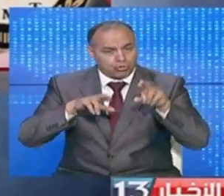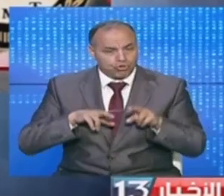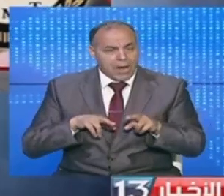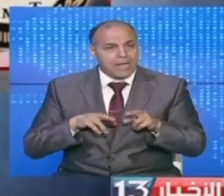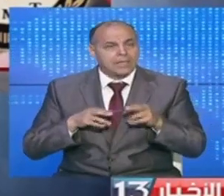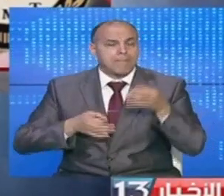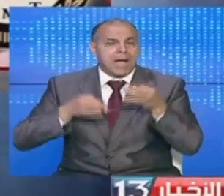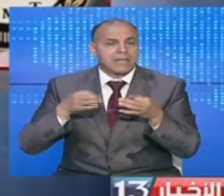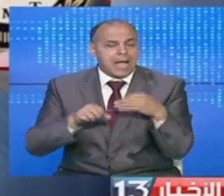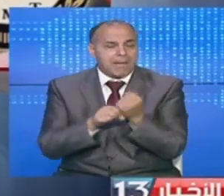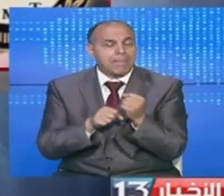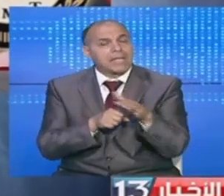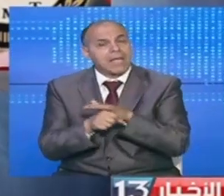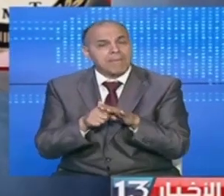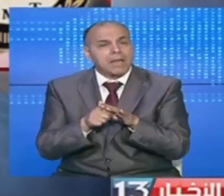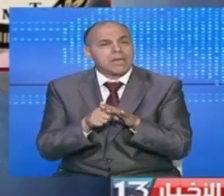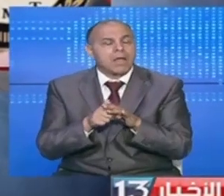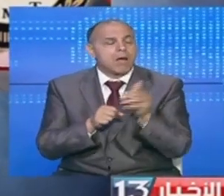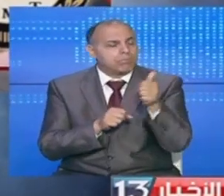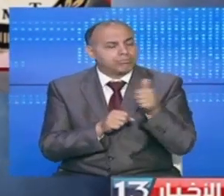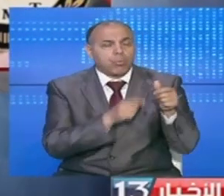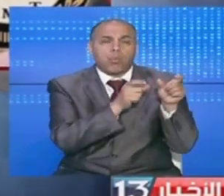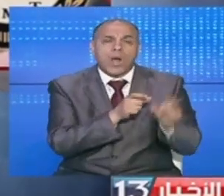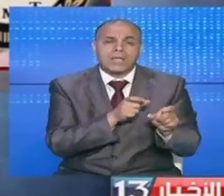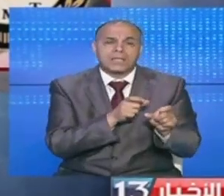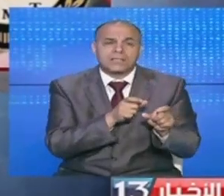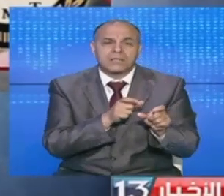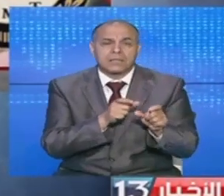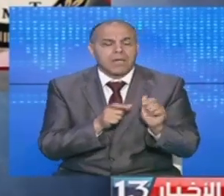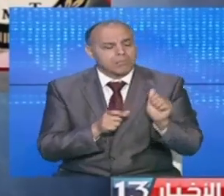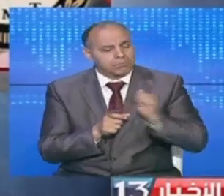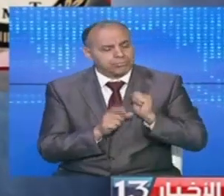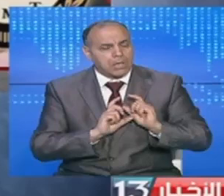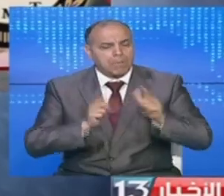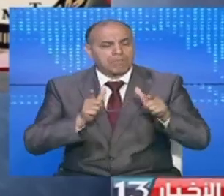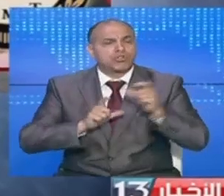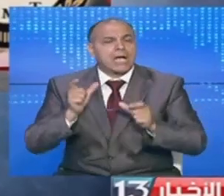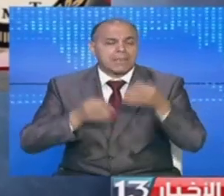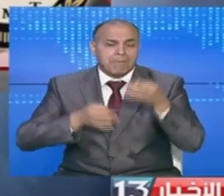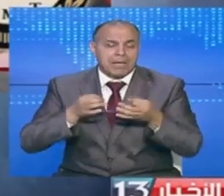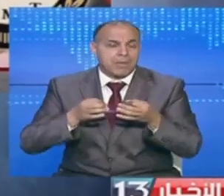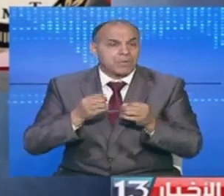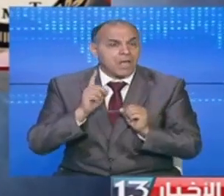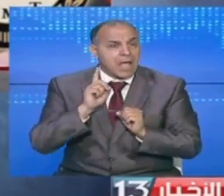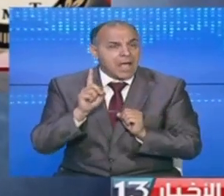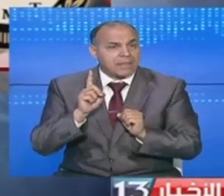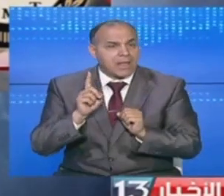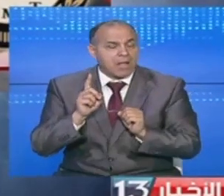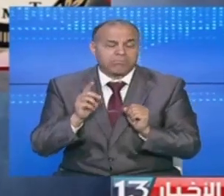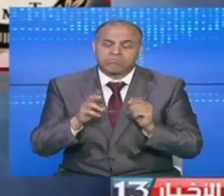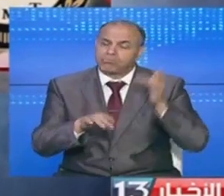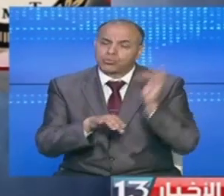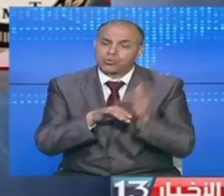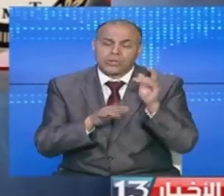مرفق العدالة للعمل الكامل بصفة منفردة وبمنأى عن المجلس الأعلى للقضاء يعد تعديا